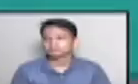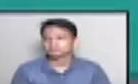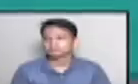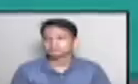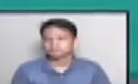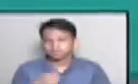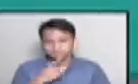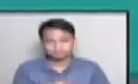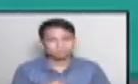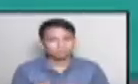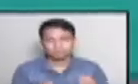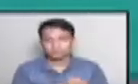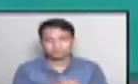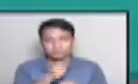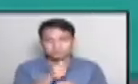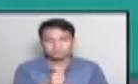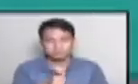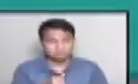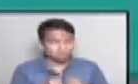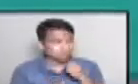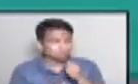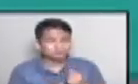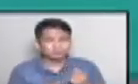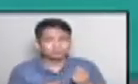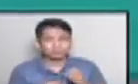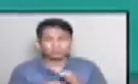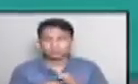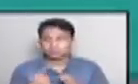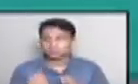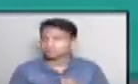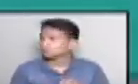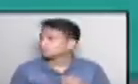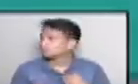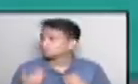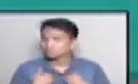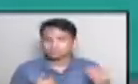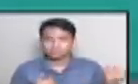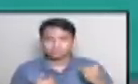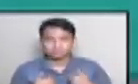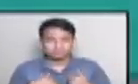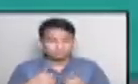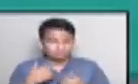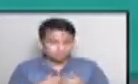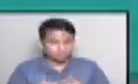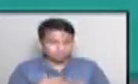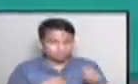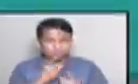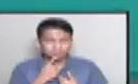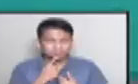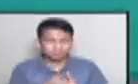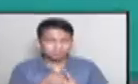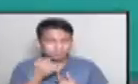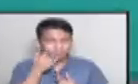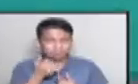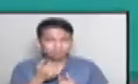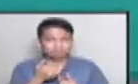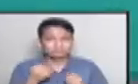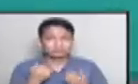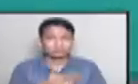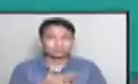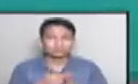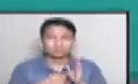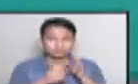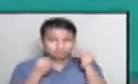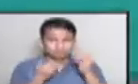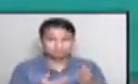sibak. Hindi ho. Kasi ma'am, insulto sa amin yon na matapos sila magsumbong sa amin na sa halip kayo po ay matakot